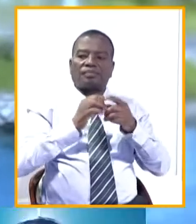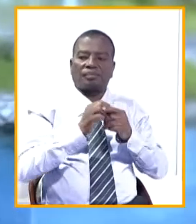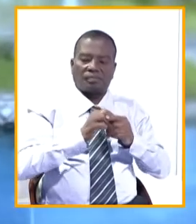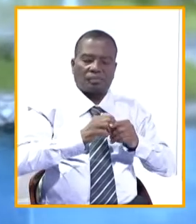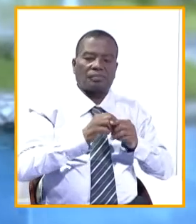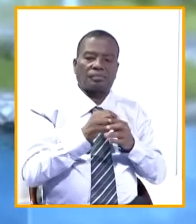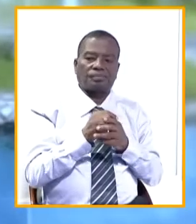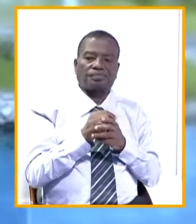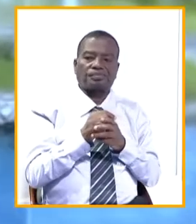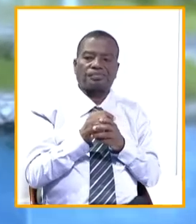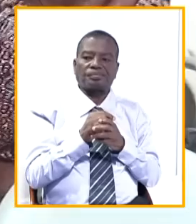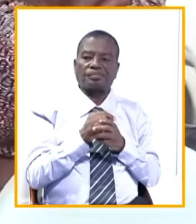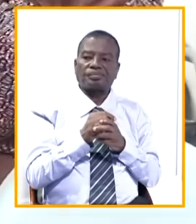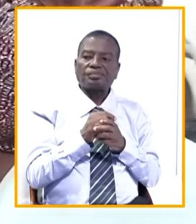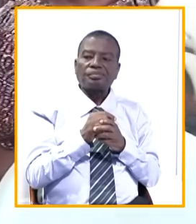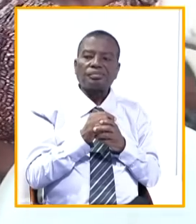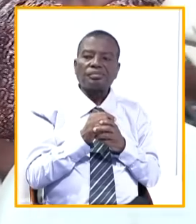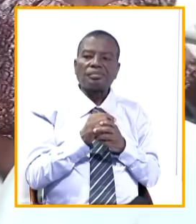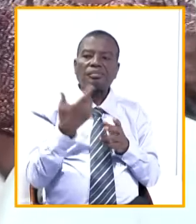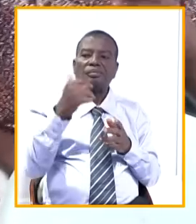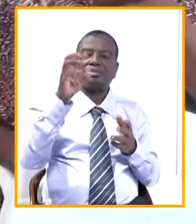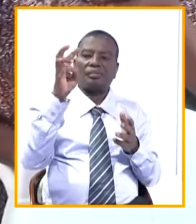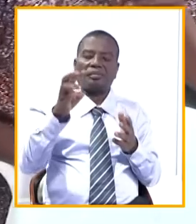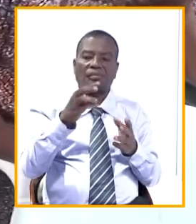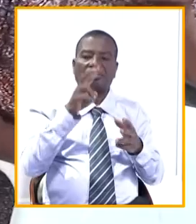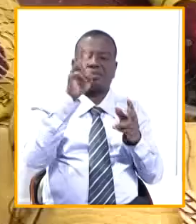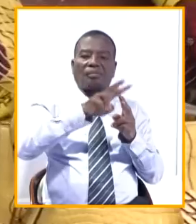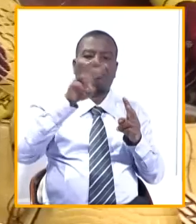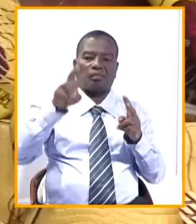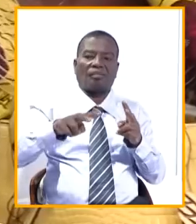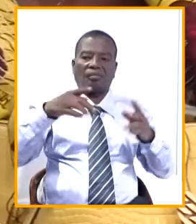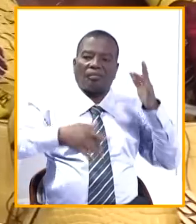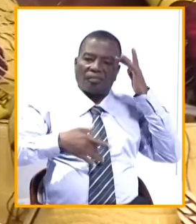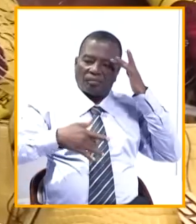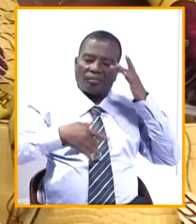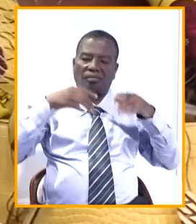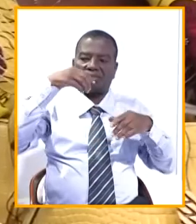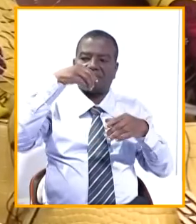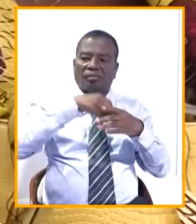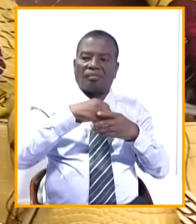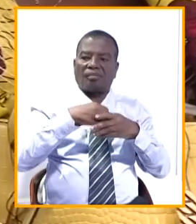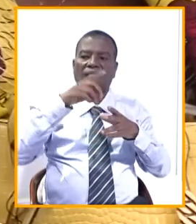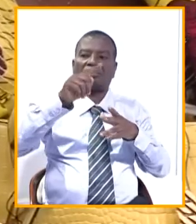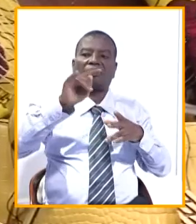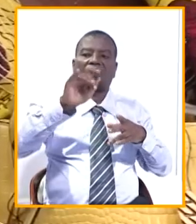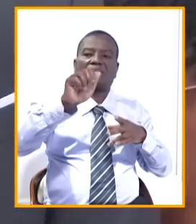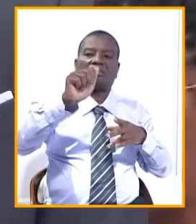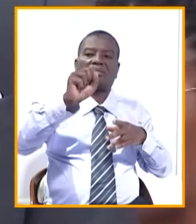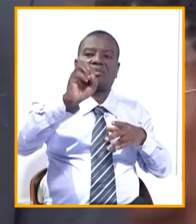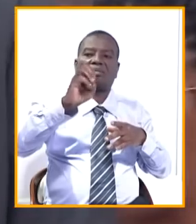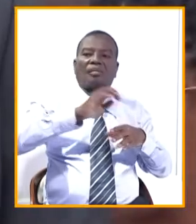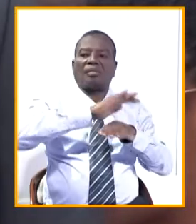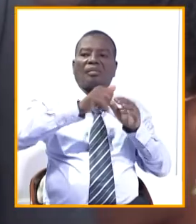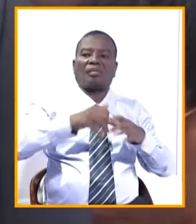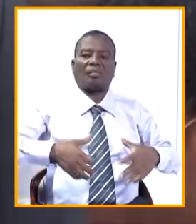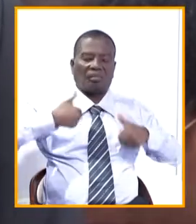Mambo Sogodogo. 16 des 22 malades de la lèpre en cours de traitement dans le district sanitaire de Tiassalé, totalement guéris